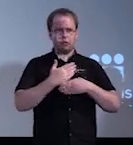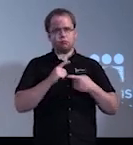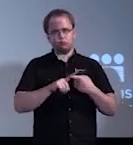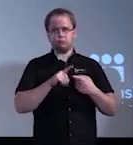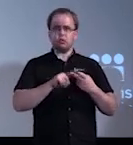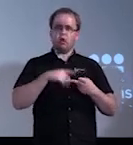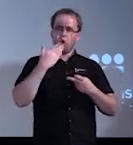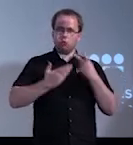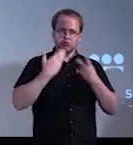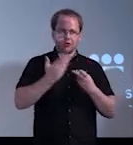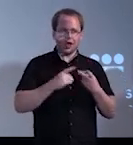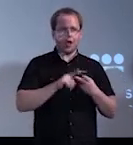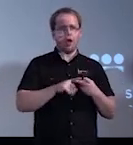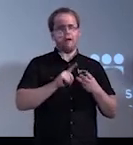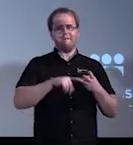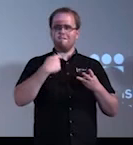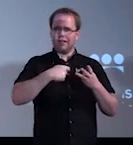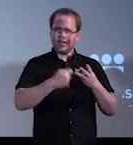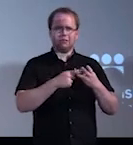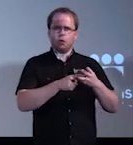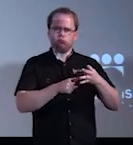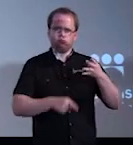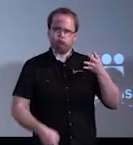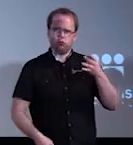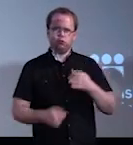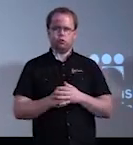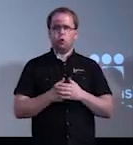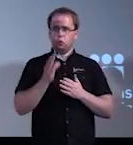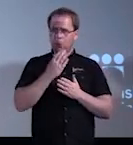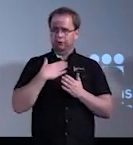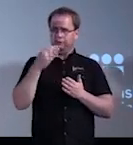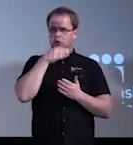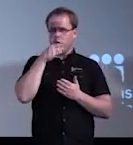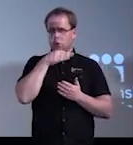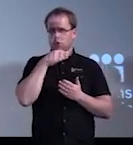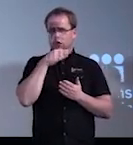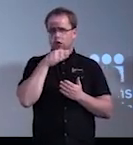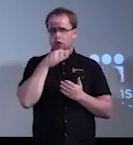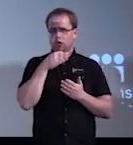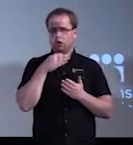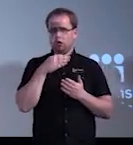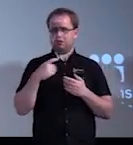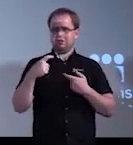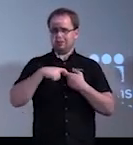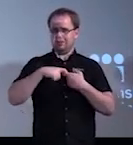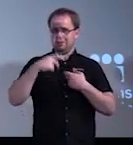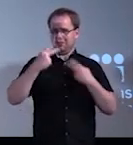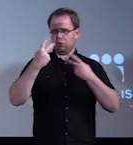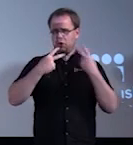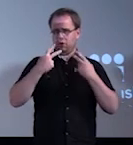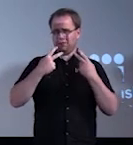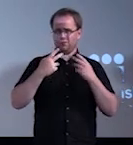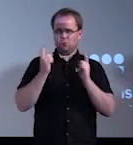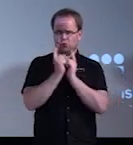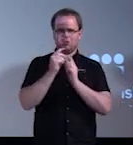kolla konserter, vi kan se film och så vidare. Och då undrar jag vad det gäller kring biografen som mötesplats.